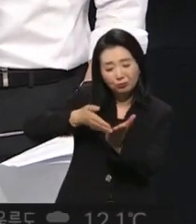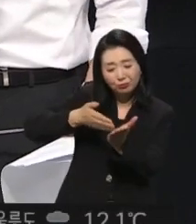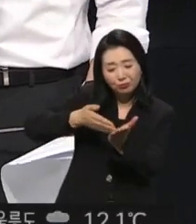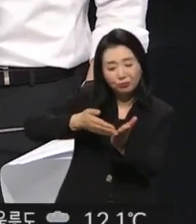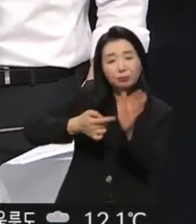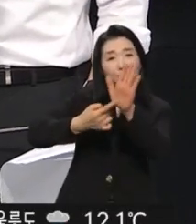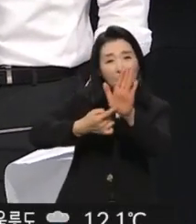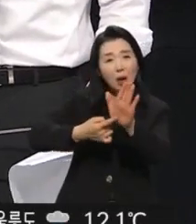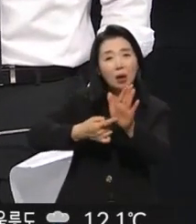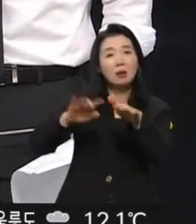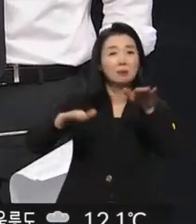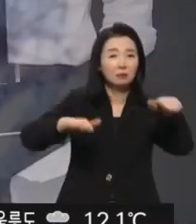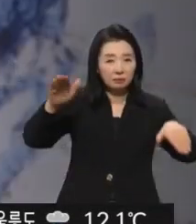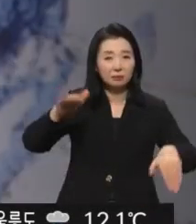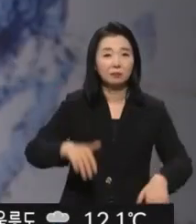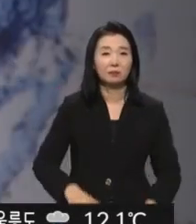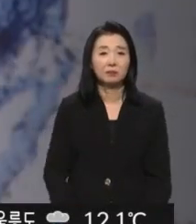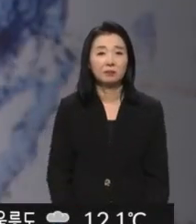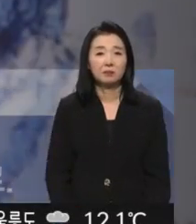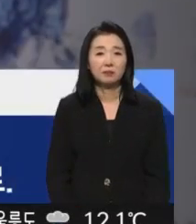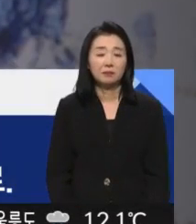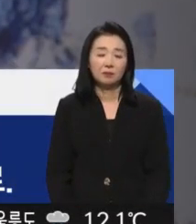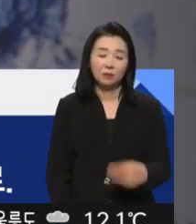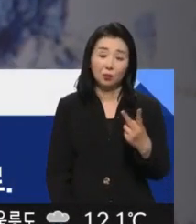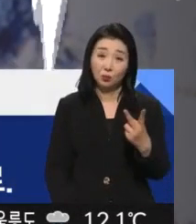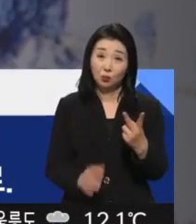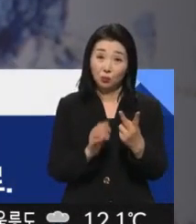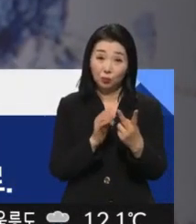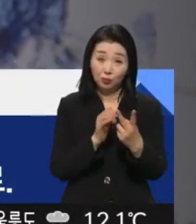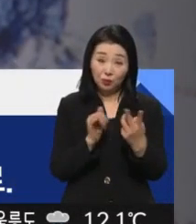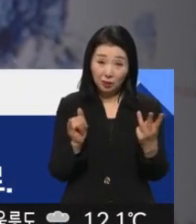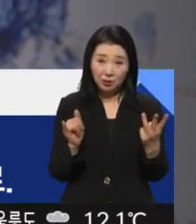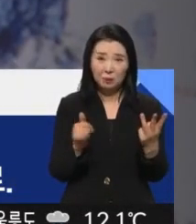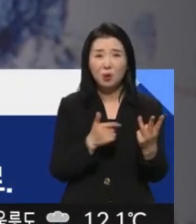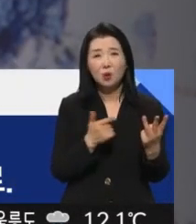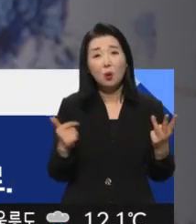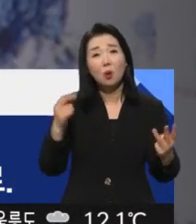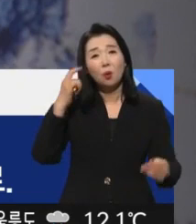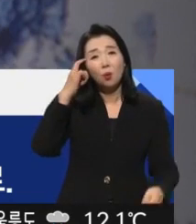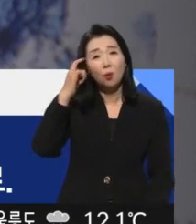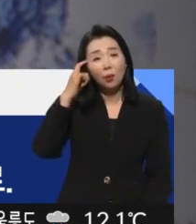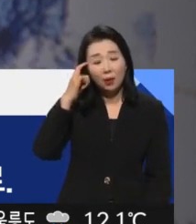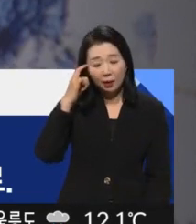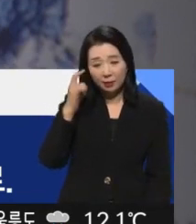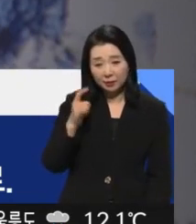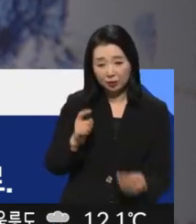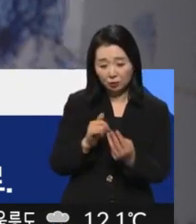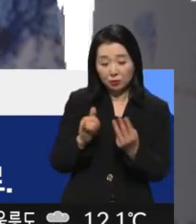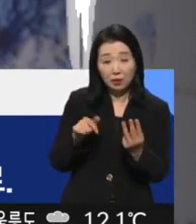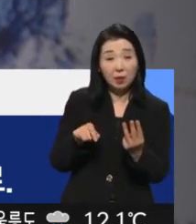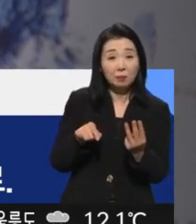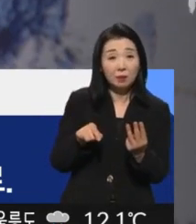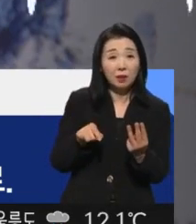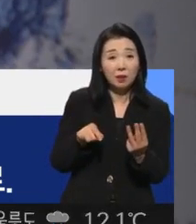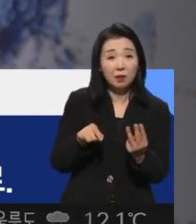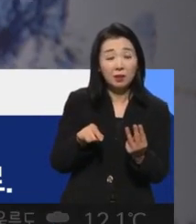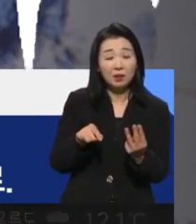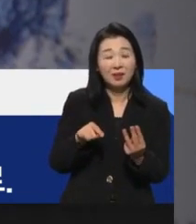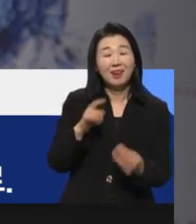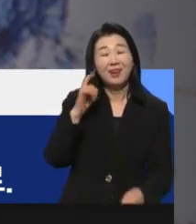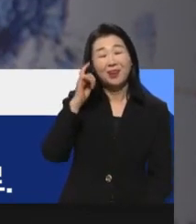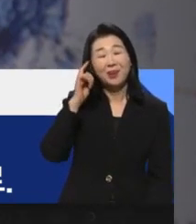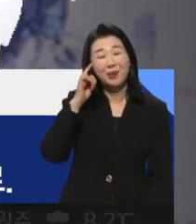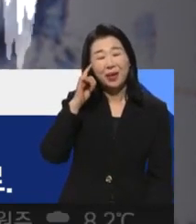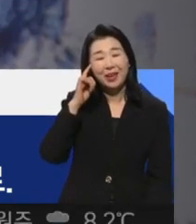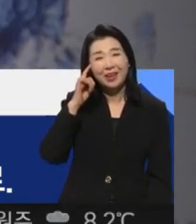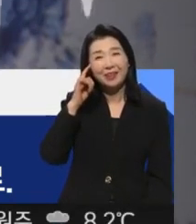때문이라고 주장했습니다. 두세 명 정도가 커 보이는 건 뭐냐면 이분들은 그 OEM 방식으로 발언하는